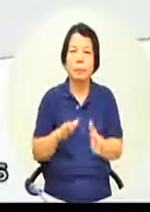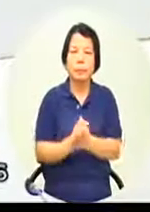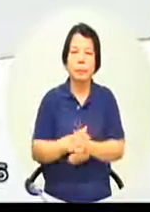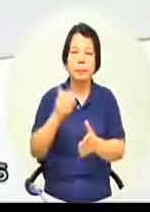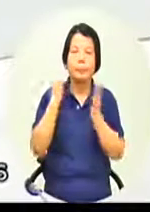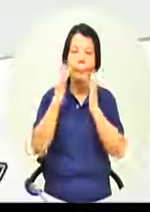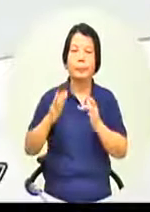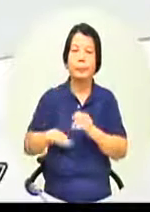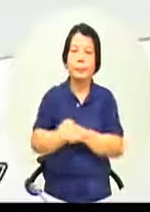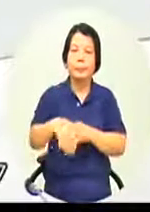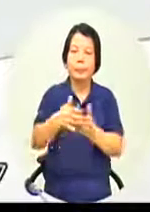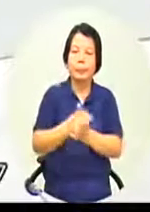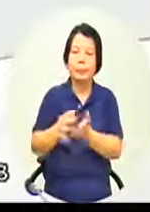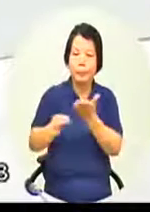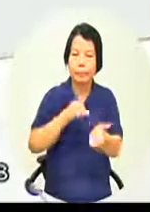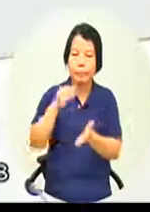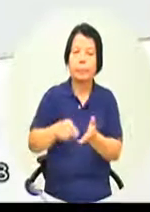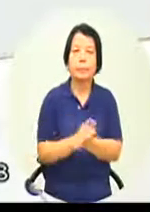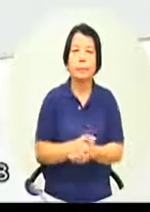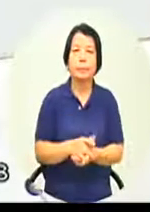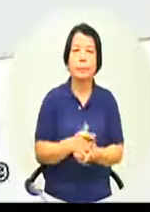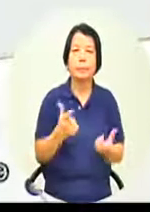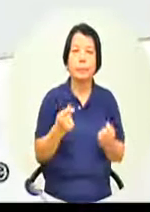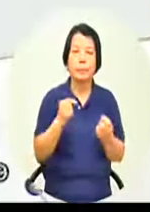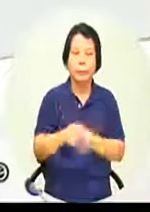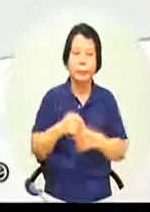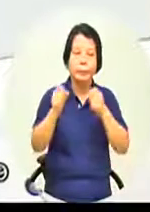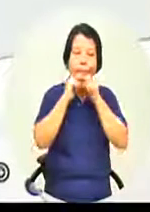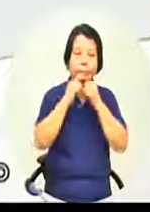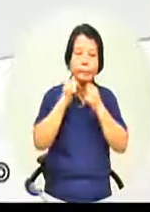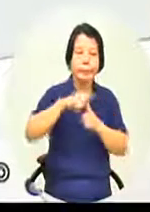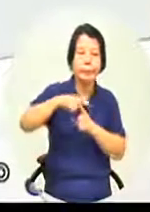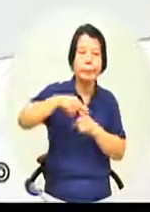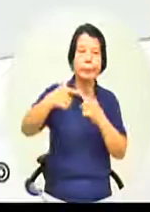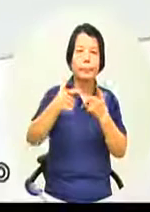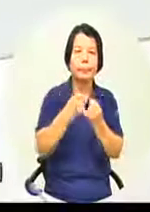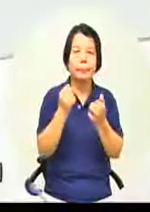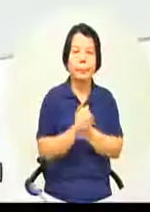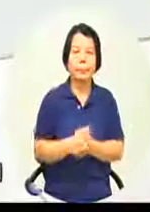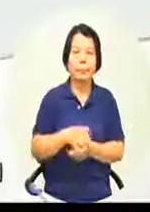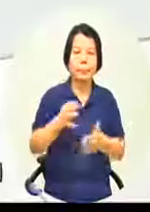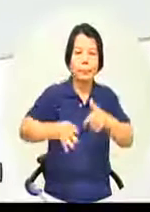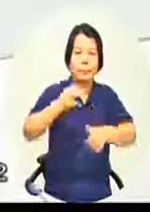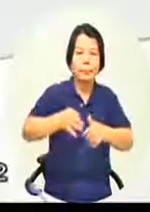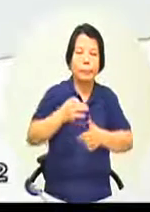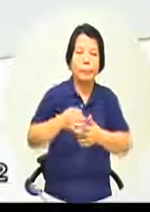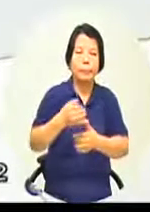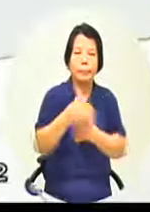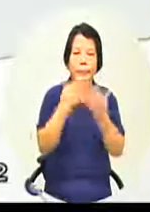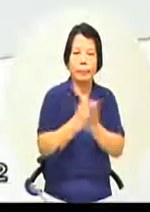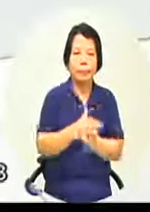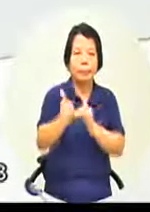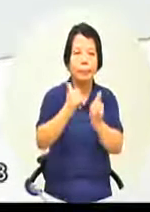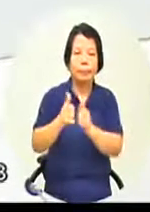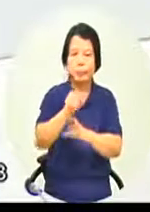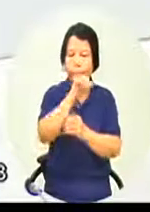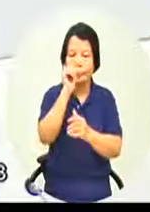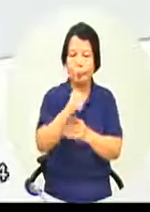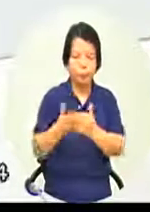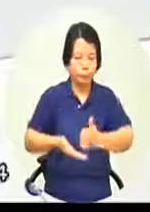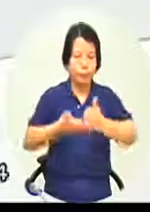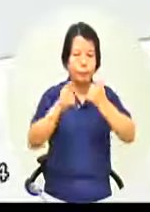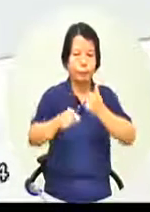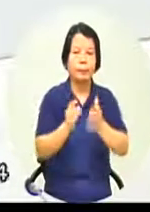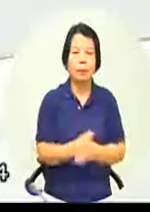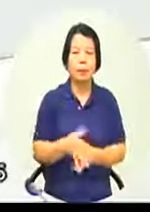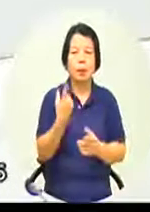场来做贩售，那微风四起的品质也好，售价也好，都受到很多市民朋友的肯定，但是数